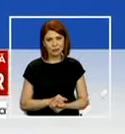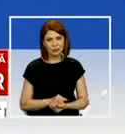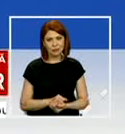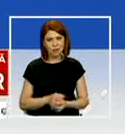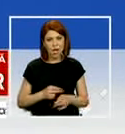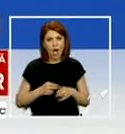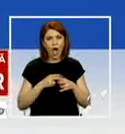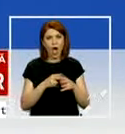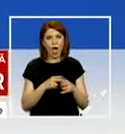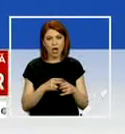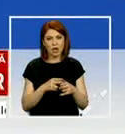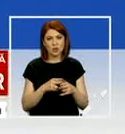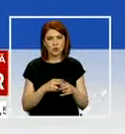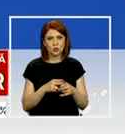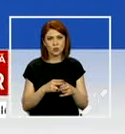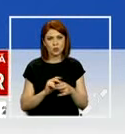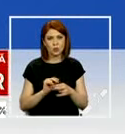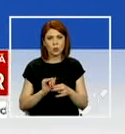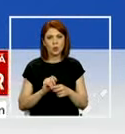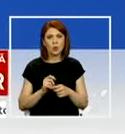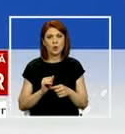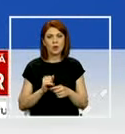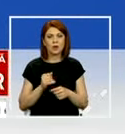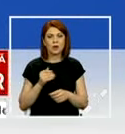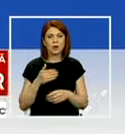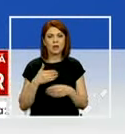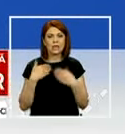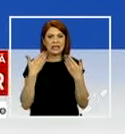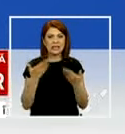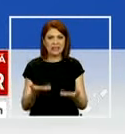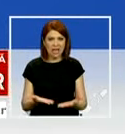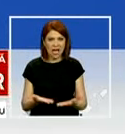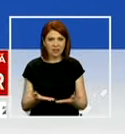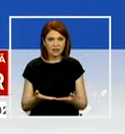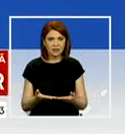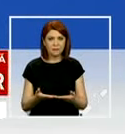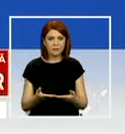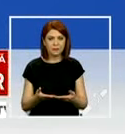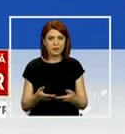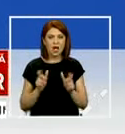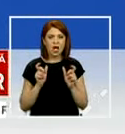contribuțiile pe care Spania le aduce apărării colective.